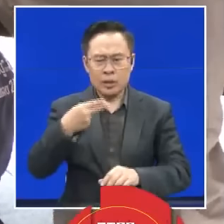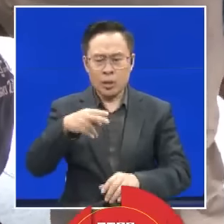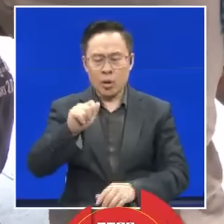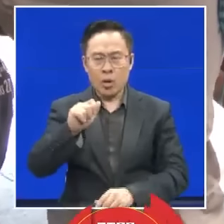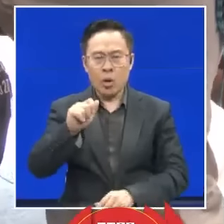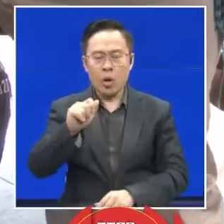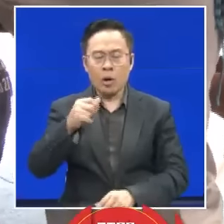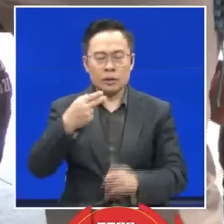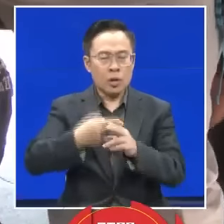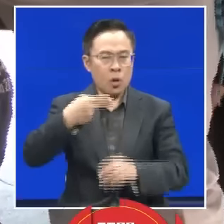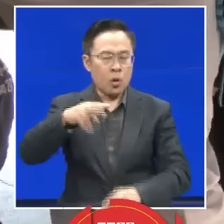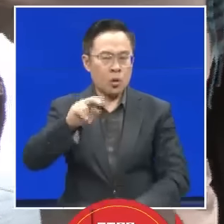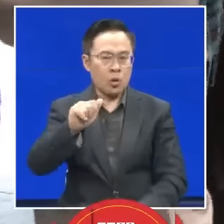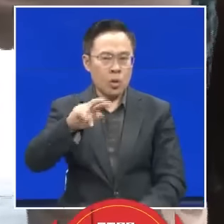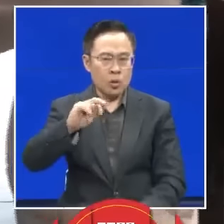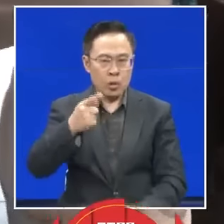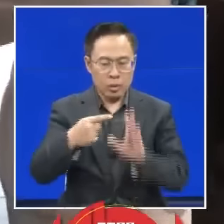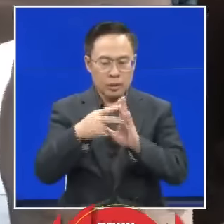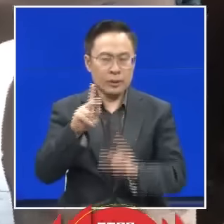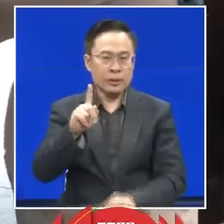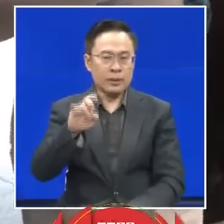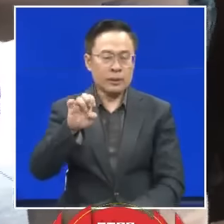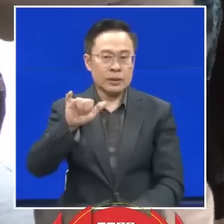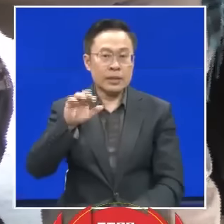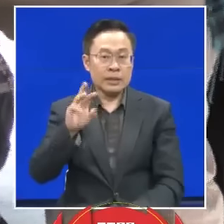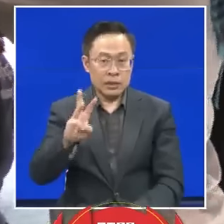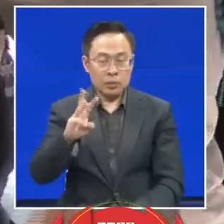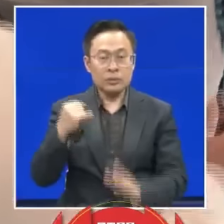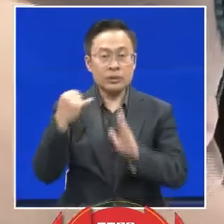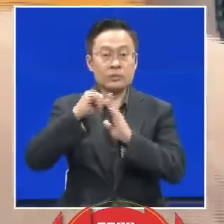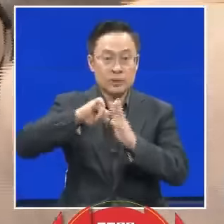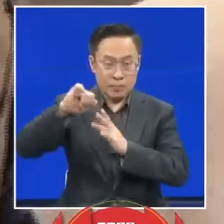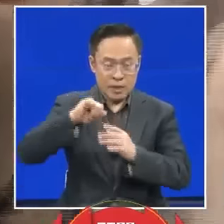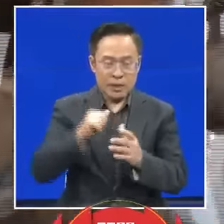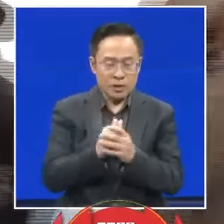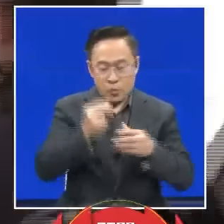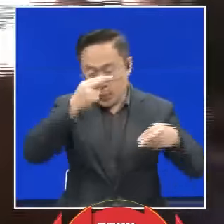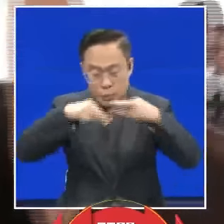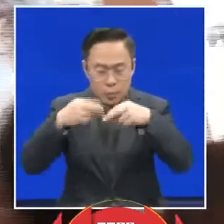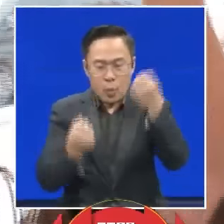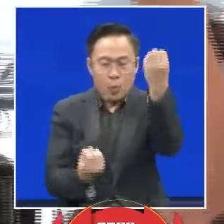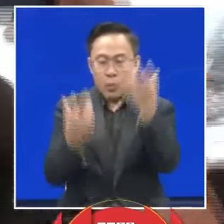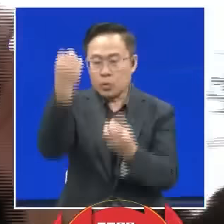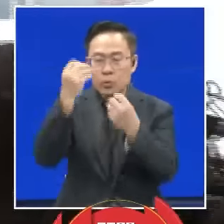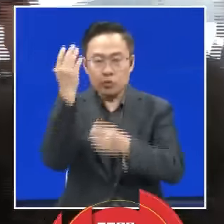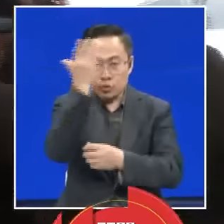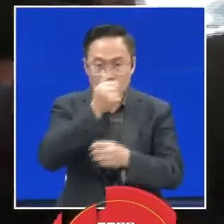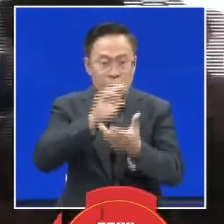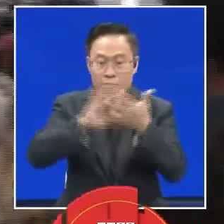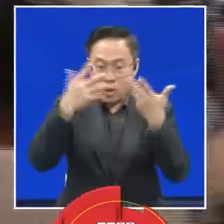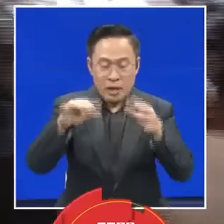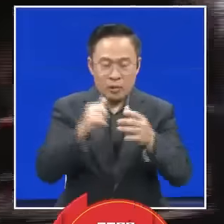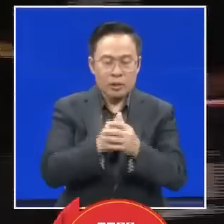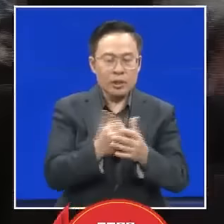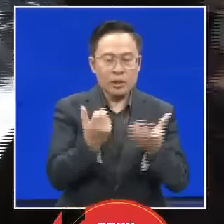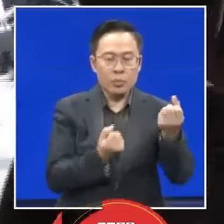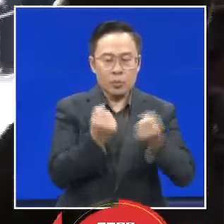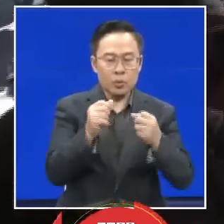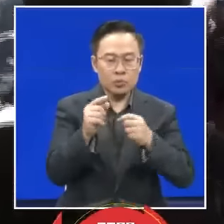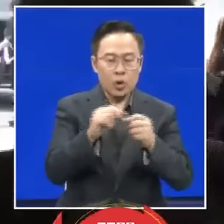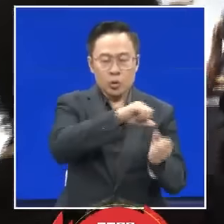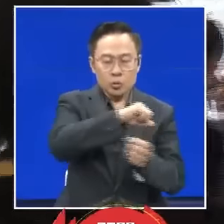มอุทยานหลวงราชพฤกษ์เสร็จสิ้นครับเดี๋ยวเราไปชมภาพบรรยากาศสดๆที่เกิดขึ้นในขณะนี้กันก่อนเลยนะครับซึ่งขณะนี้ขบวนรถของน